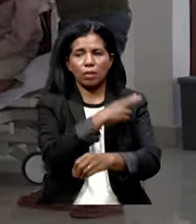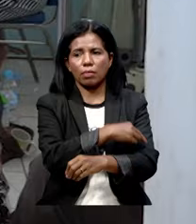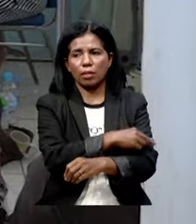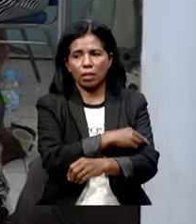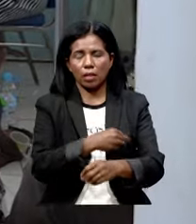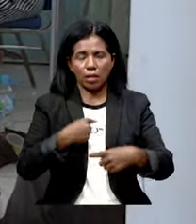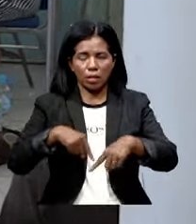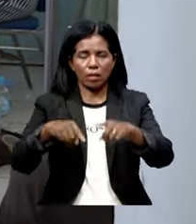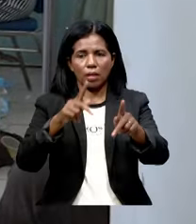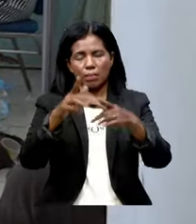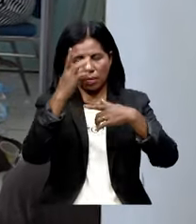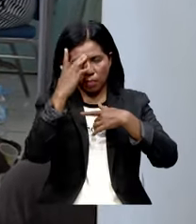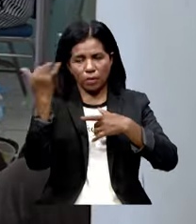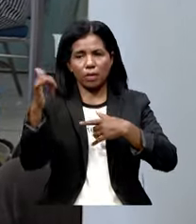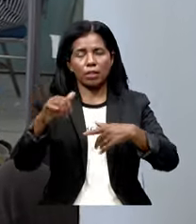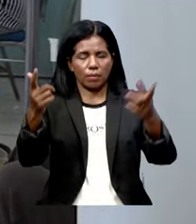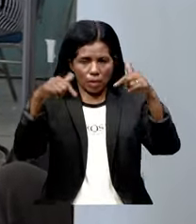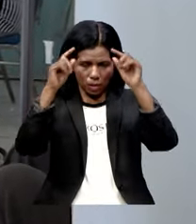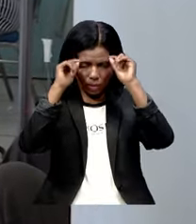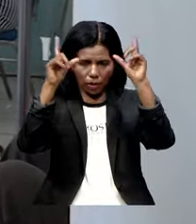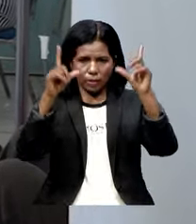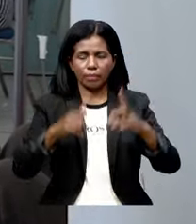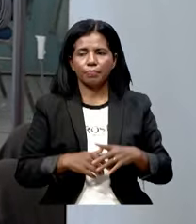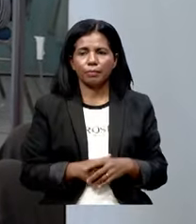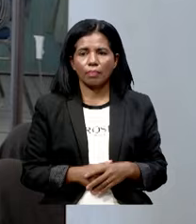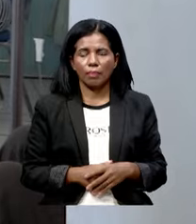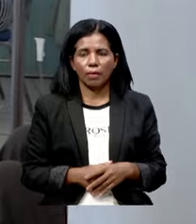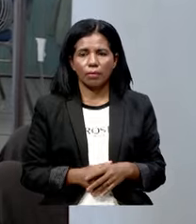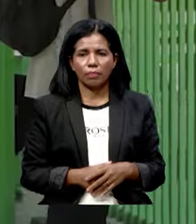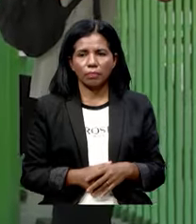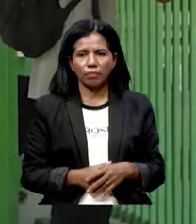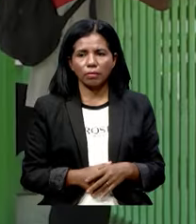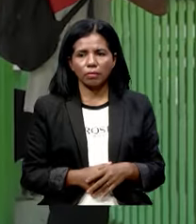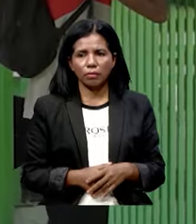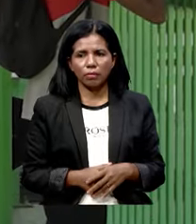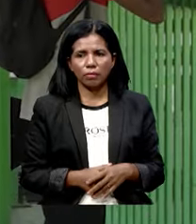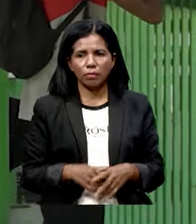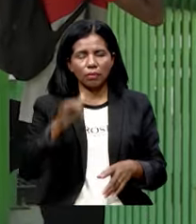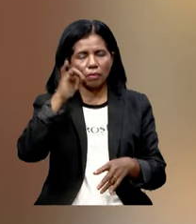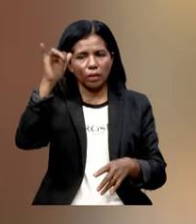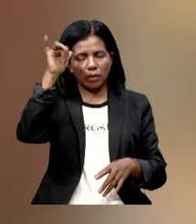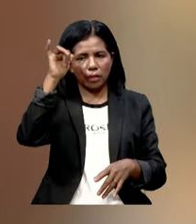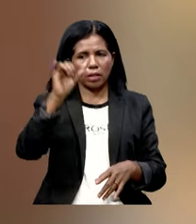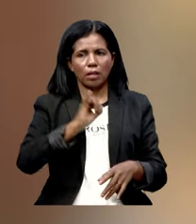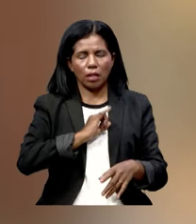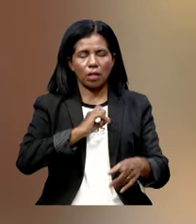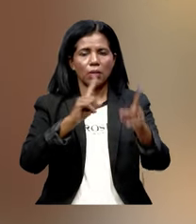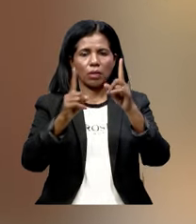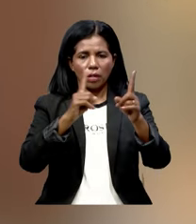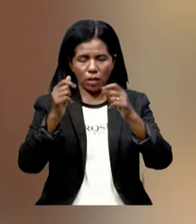se haruka fila paciente Sira mai Timor-Leste. Gevin sin koi hau gosek hau ba kulia hau